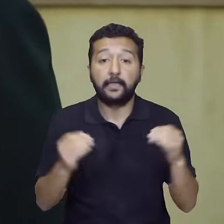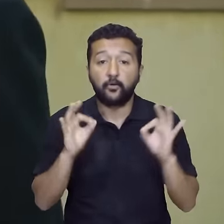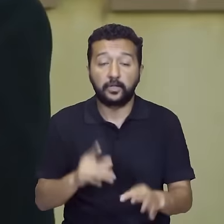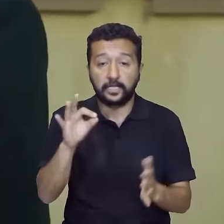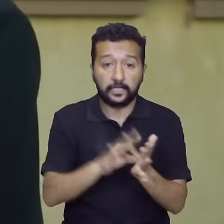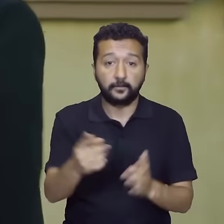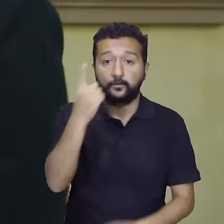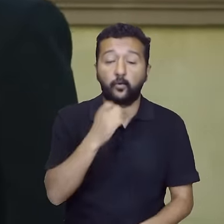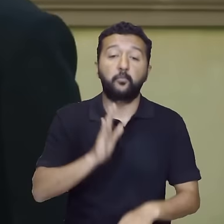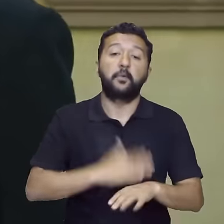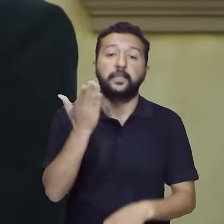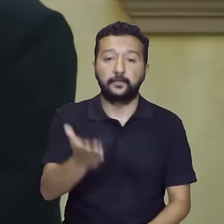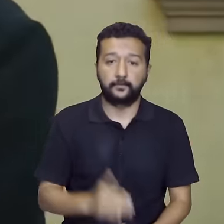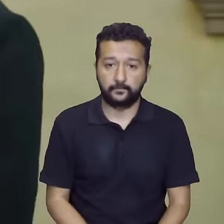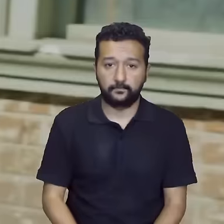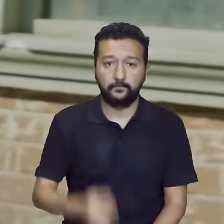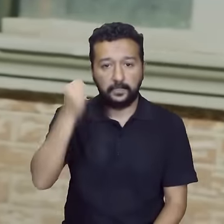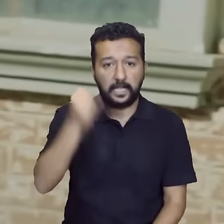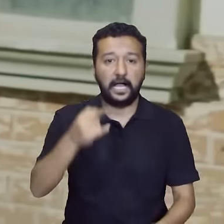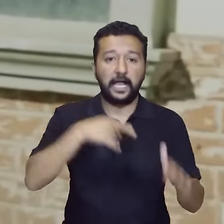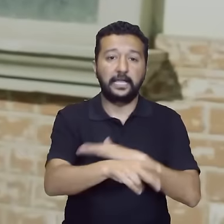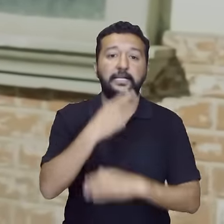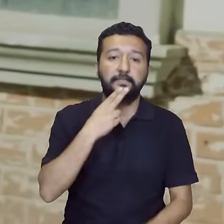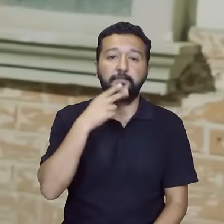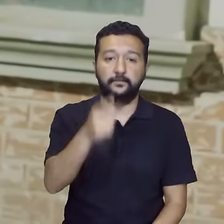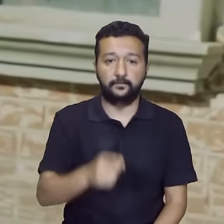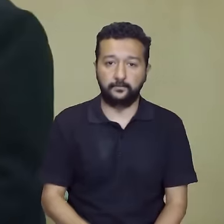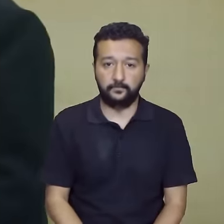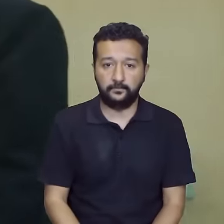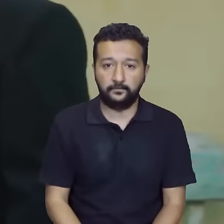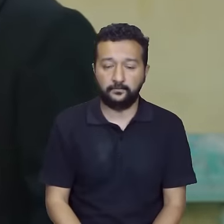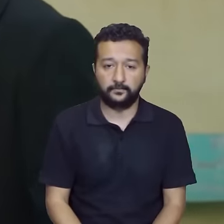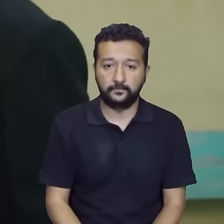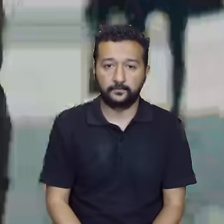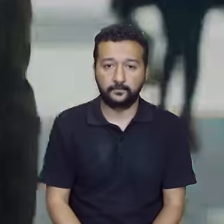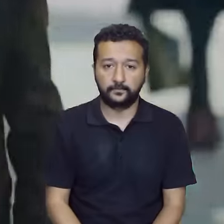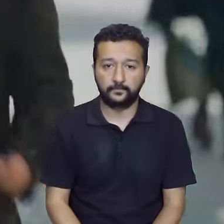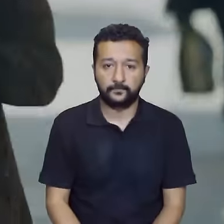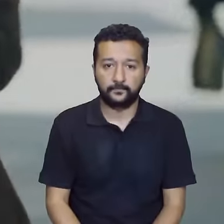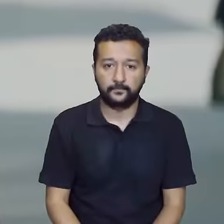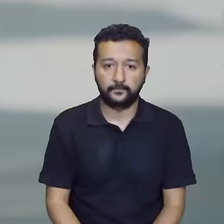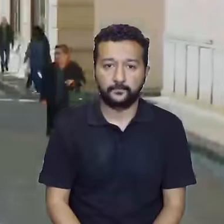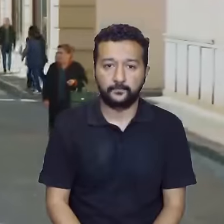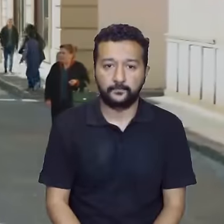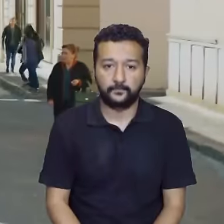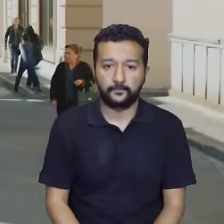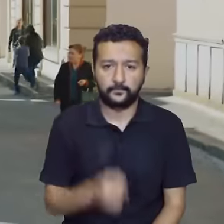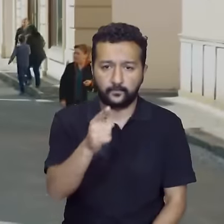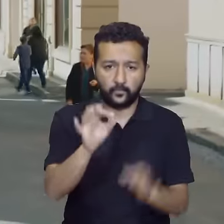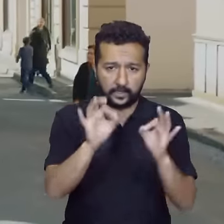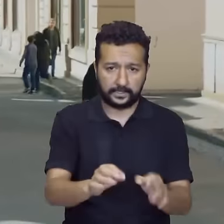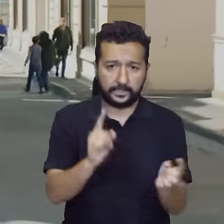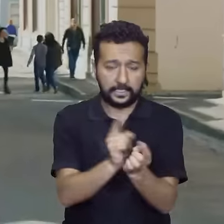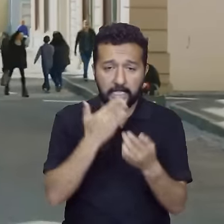kayboldu bir anda diye sormadı bile. Hain kadın! Adile duraksadı. Münir yüzünü kapatıp köşeyi döndü. Ya bu